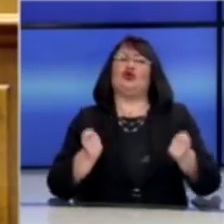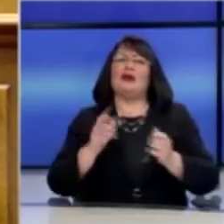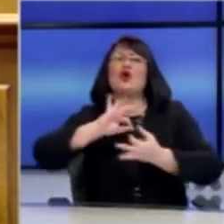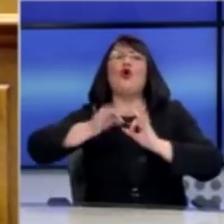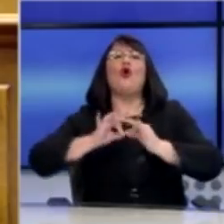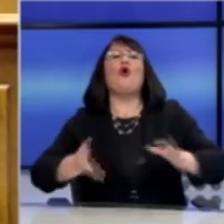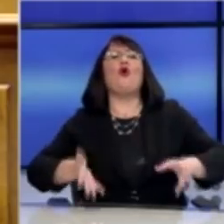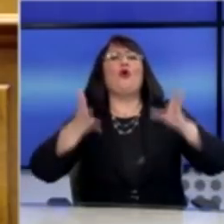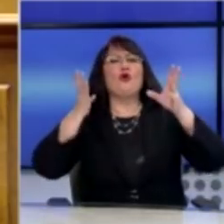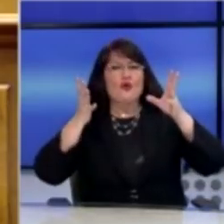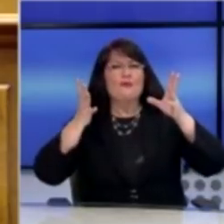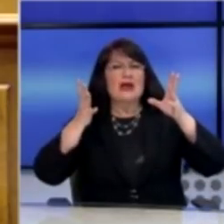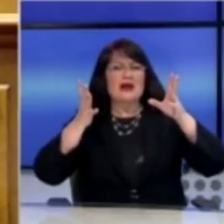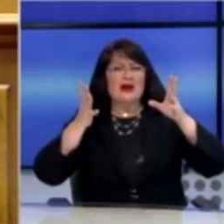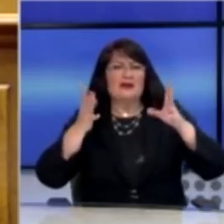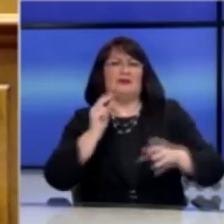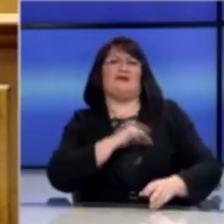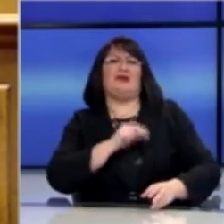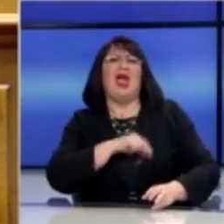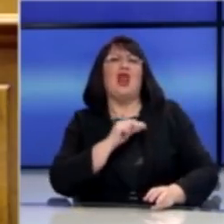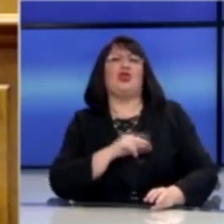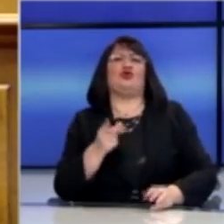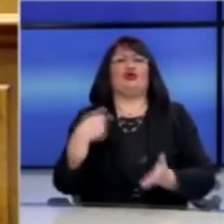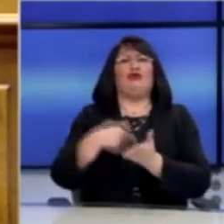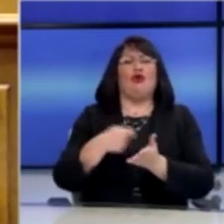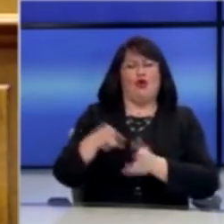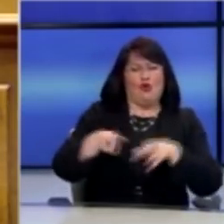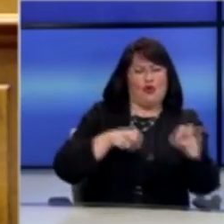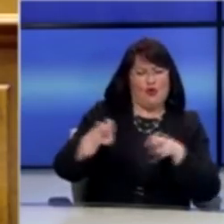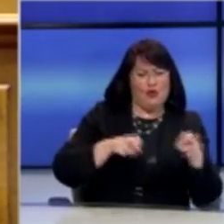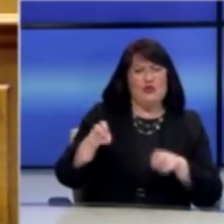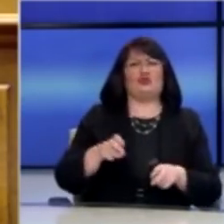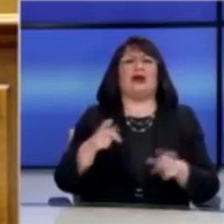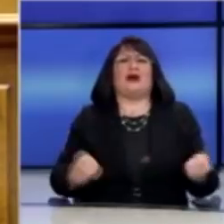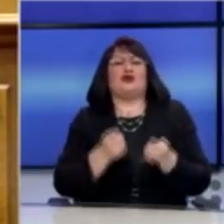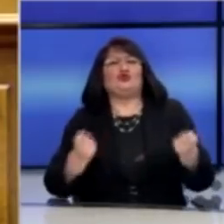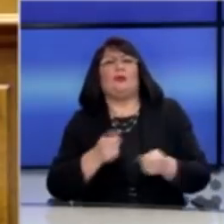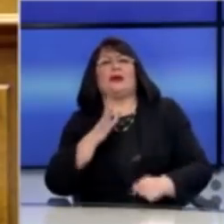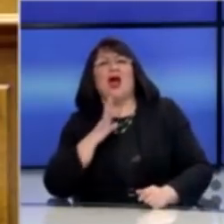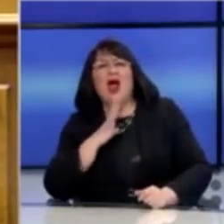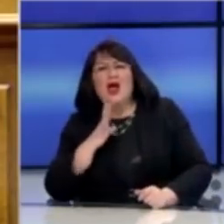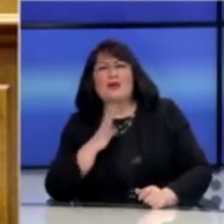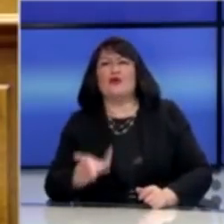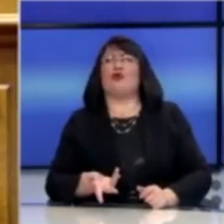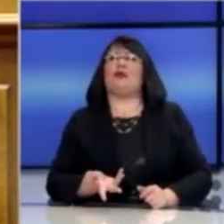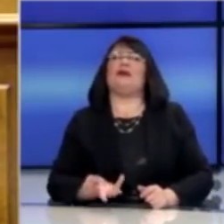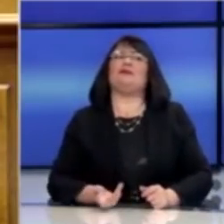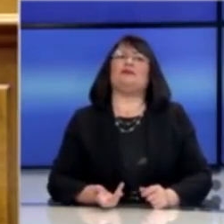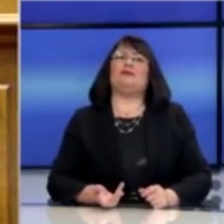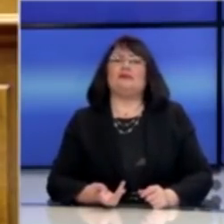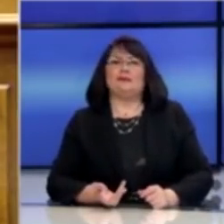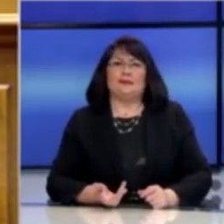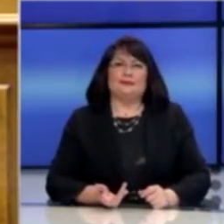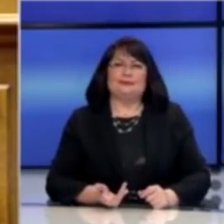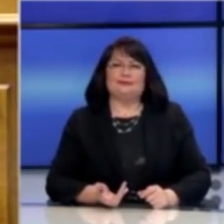ομίλων, με πελώριους έμεσους φόρους, με φοροαφέμαξη, εισφοροαφέμαξη εργαζομένων, επιθετικό κυνήγι της